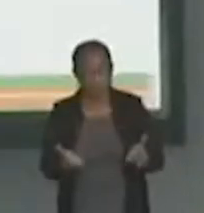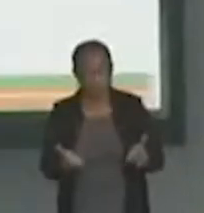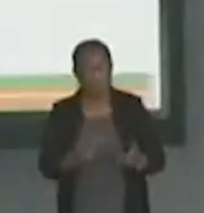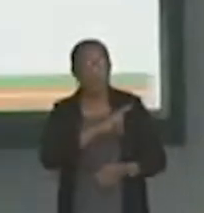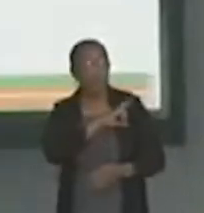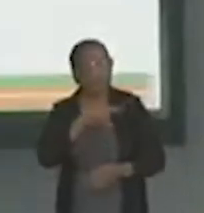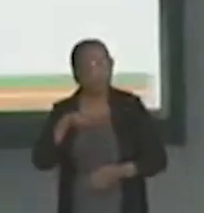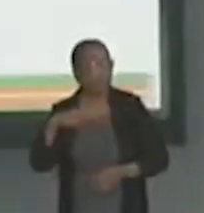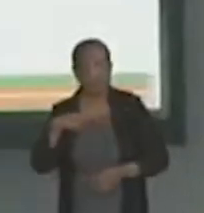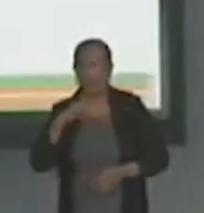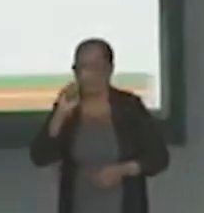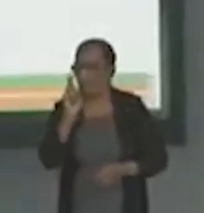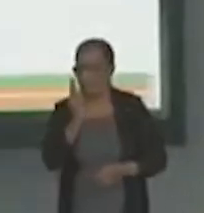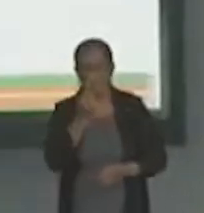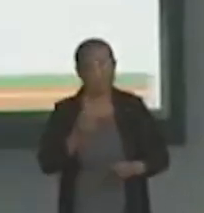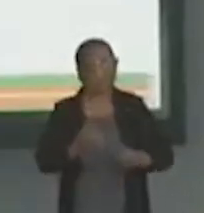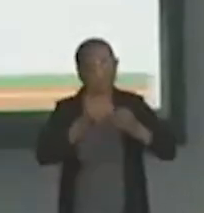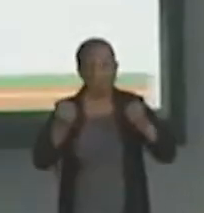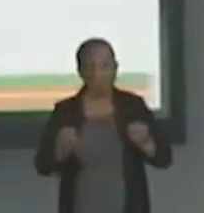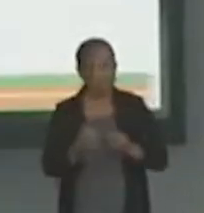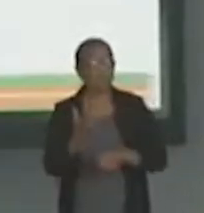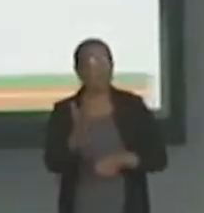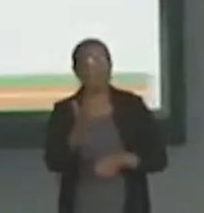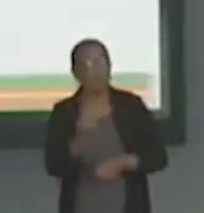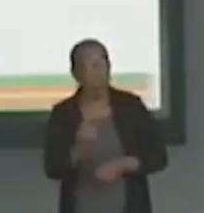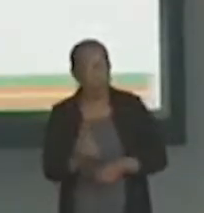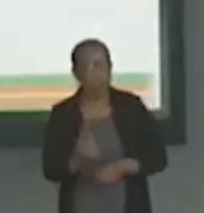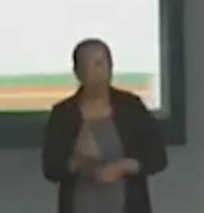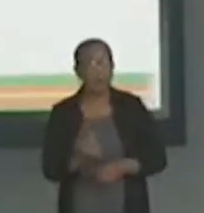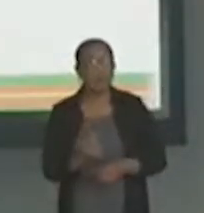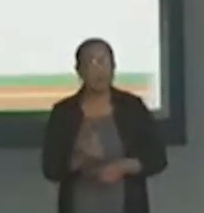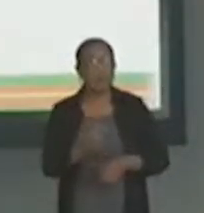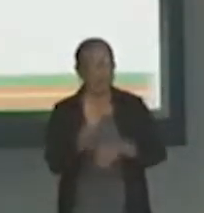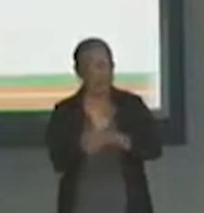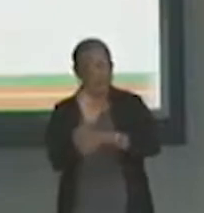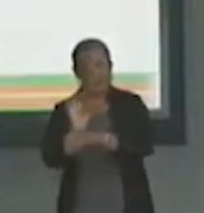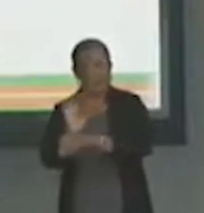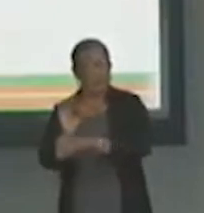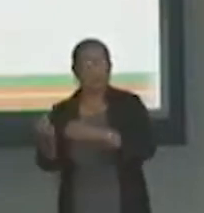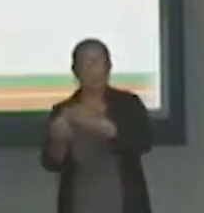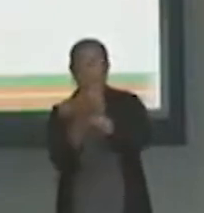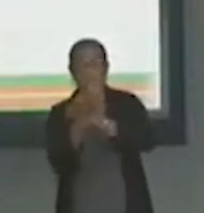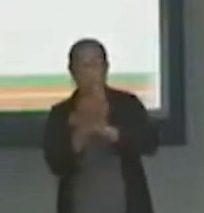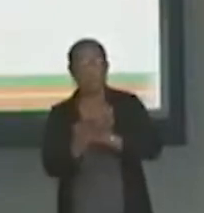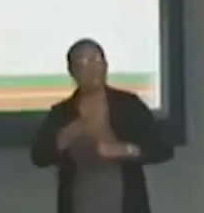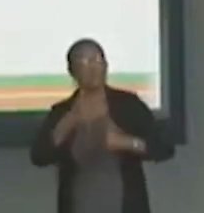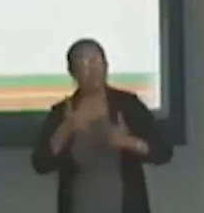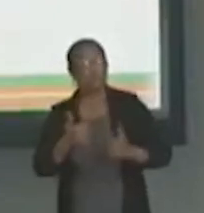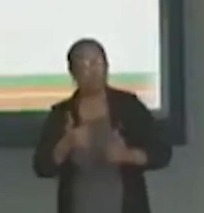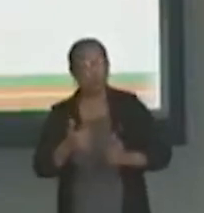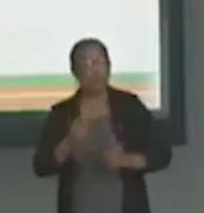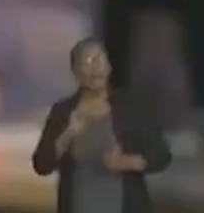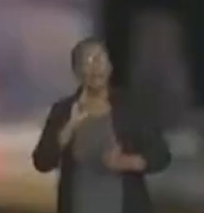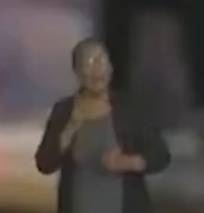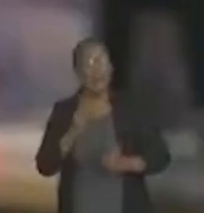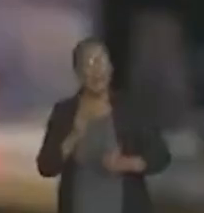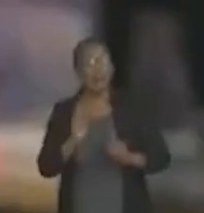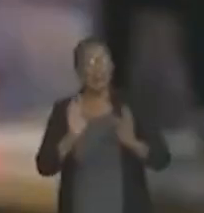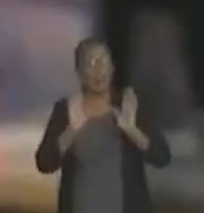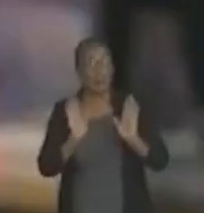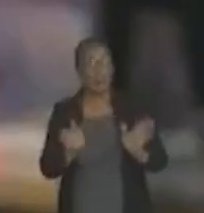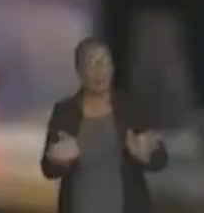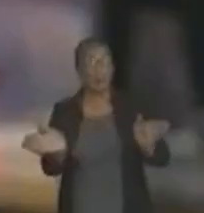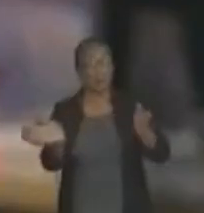We zijn er niet slechts om te trainen. Trainen is leuk, bij scholen is leuk, het is goed. Maar wanneer wij die deur van het klaslokaal dichttrekken,